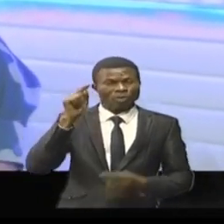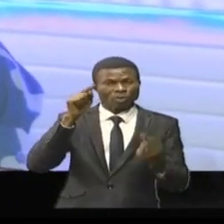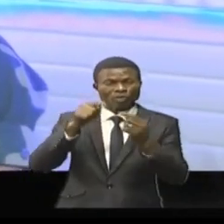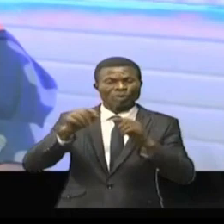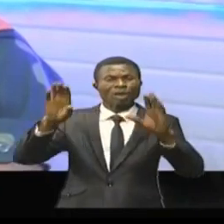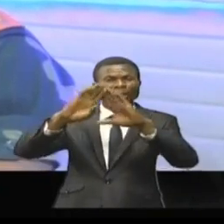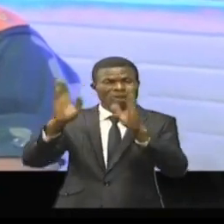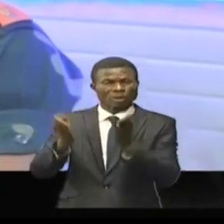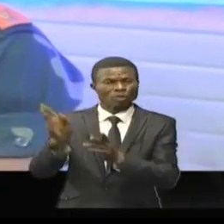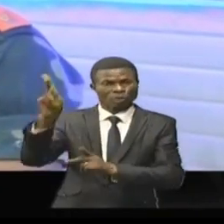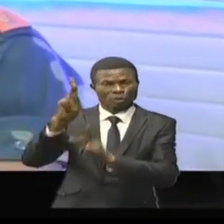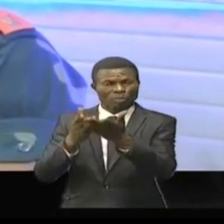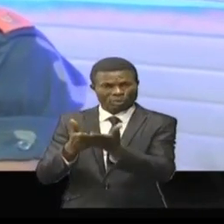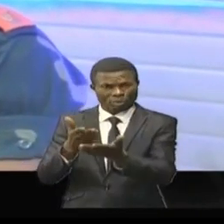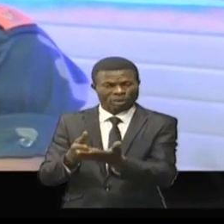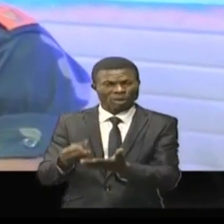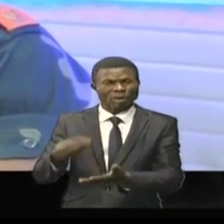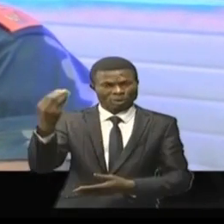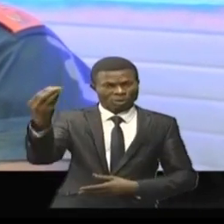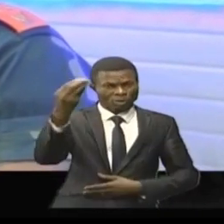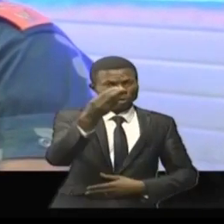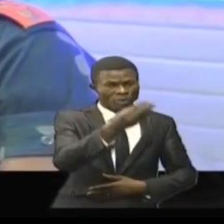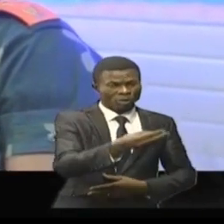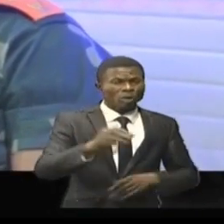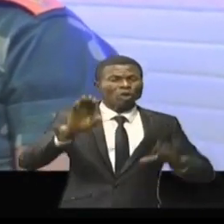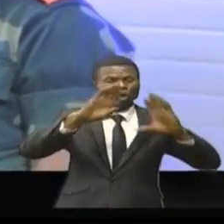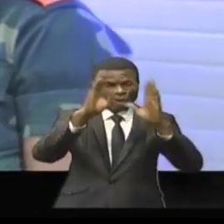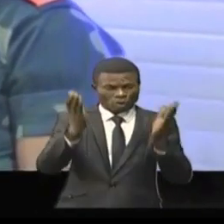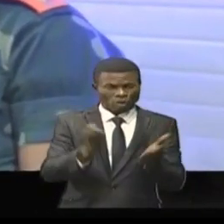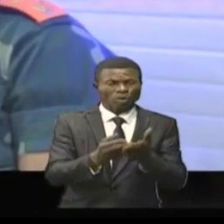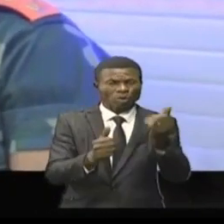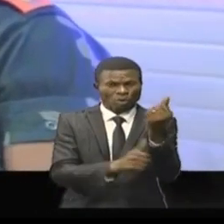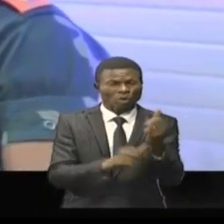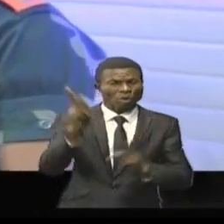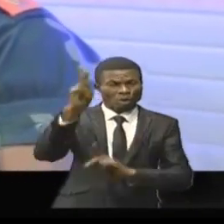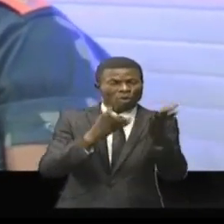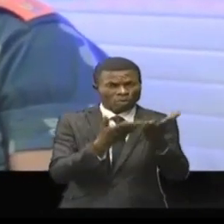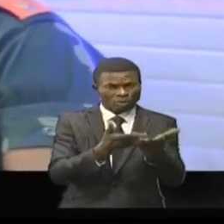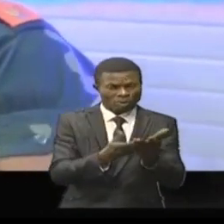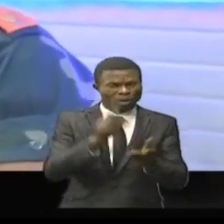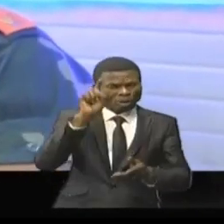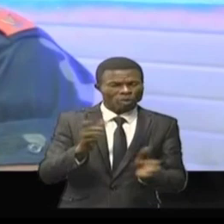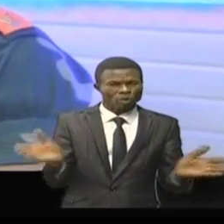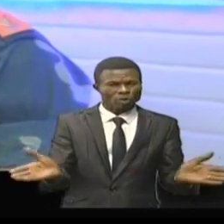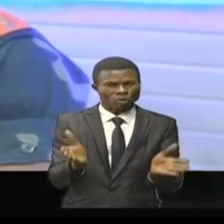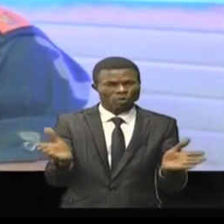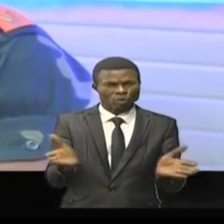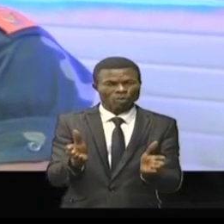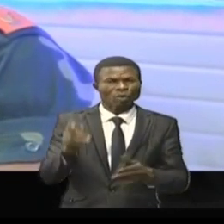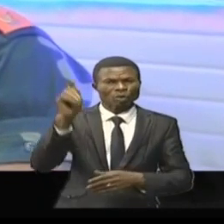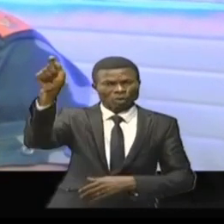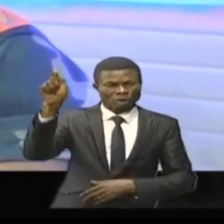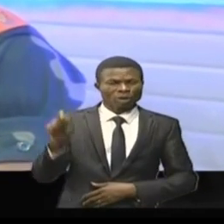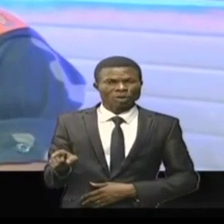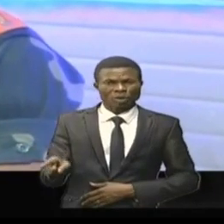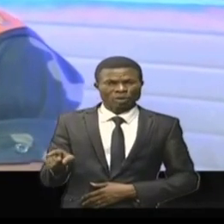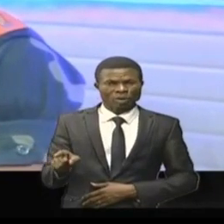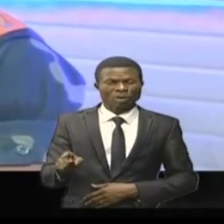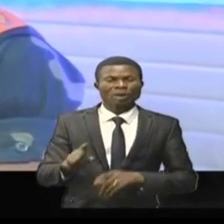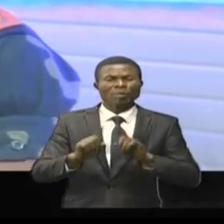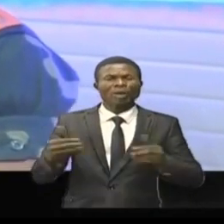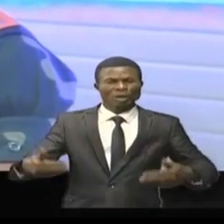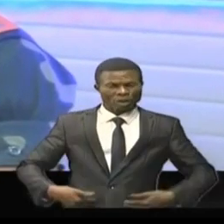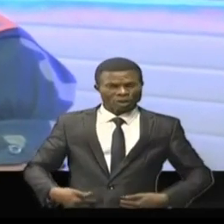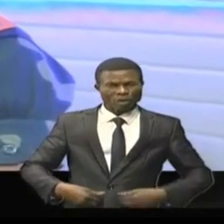communauté. Et donc, cette communauté, c'est elle qui devra encadrer chez ces jeunes gens. Mais qu'est-ce que ces jeunes